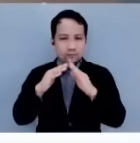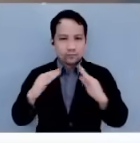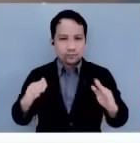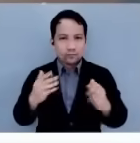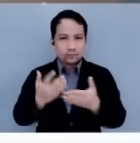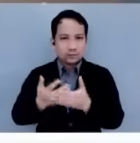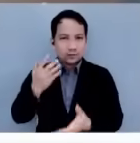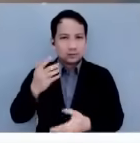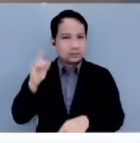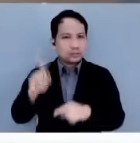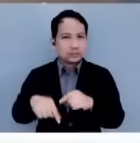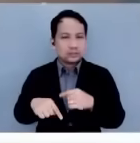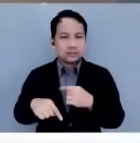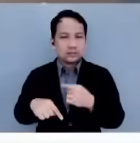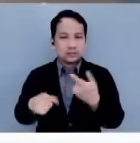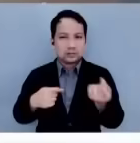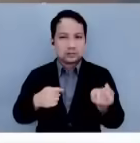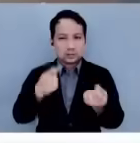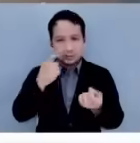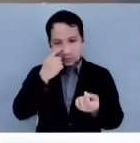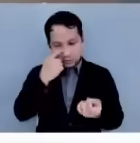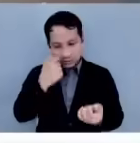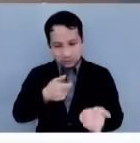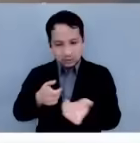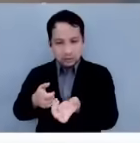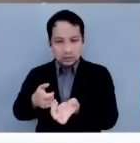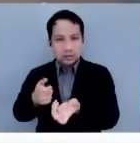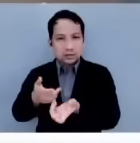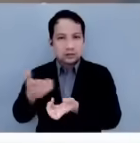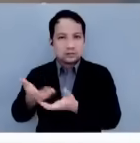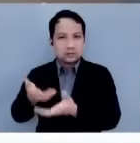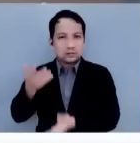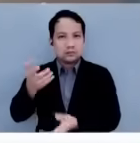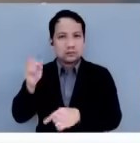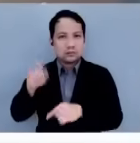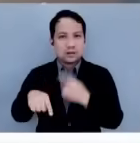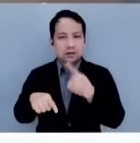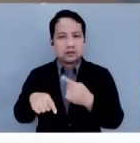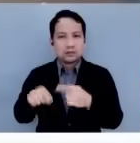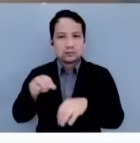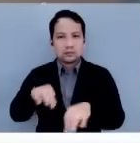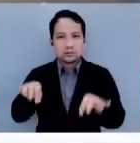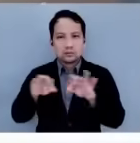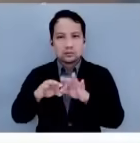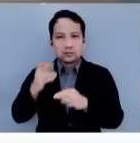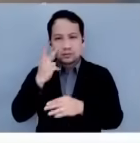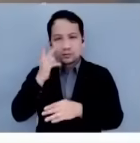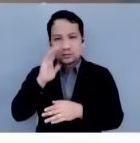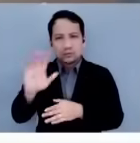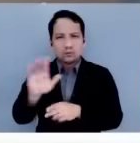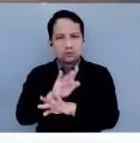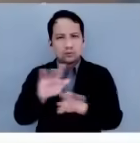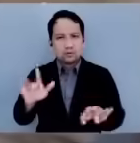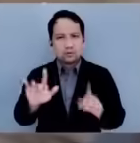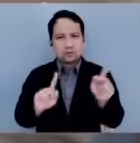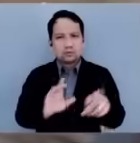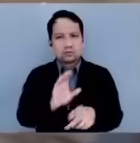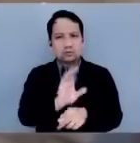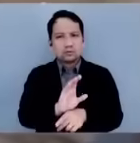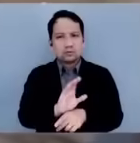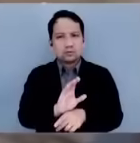hindi Baka narrat na kayo nagagawa niyo yon sapagkat Alam niyo walang kalaban-laban mga